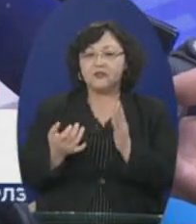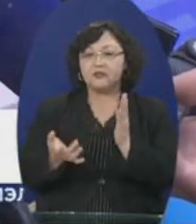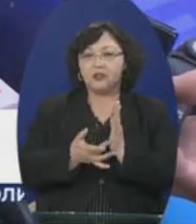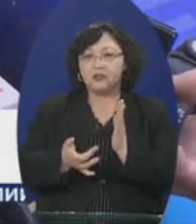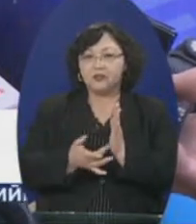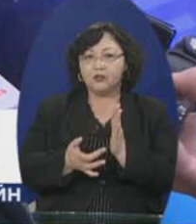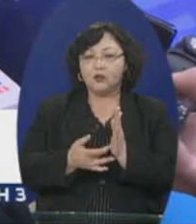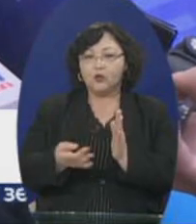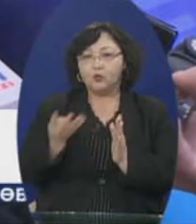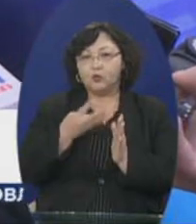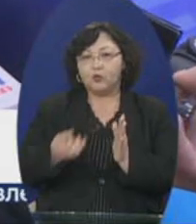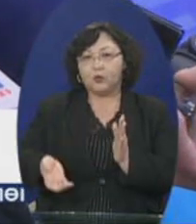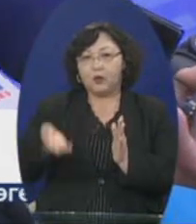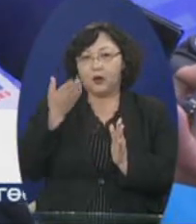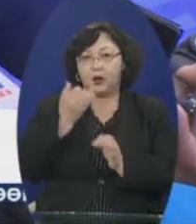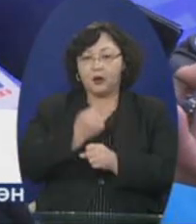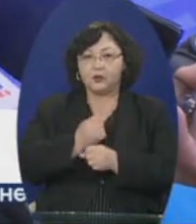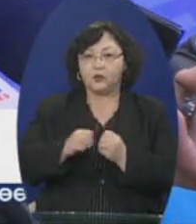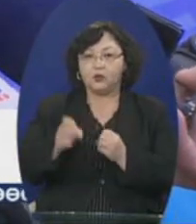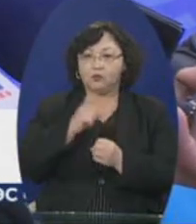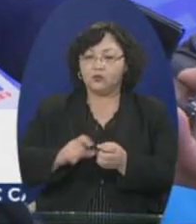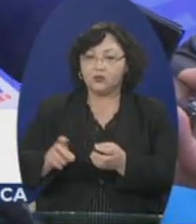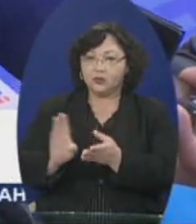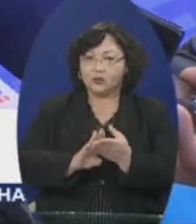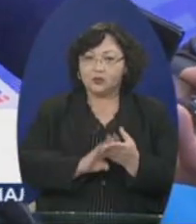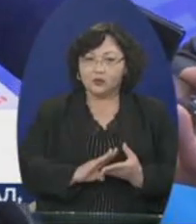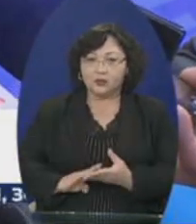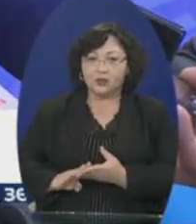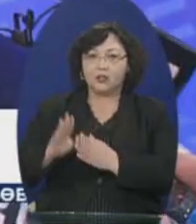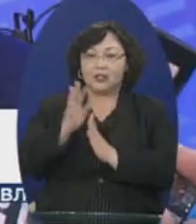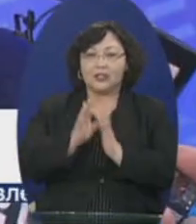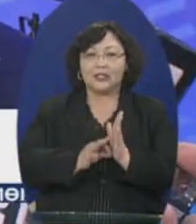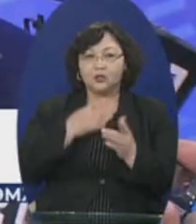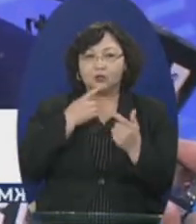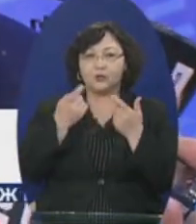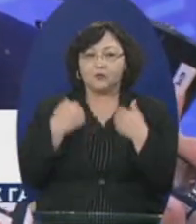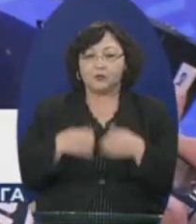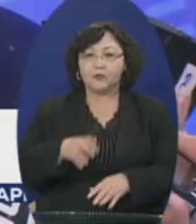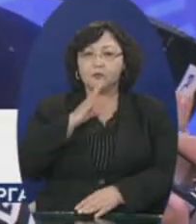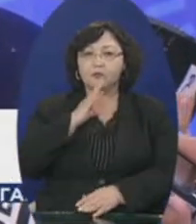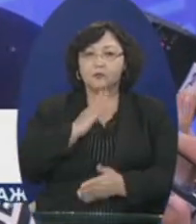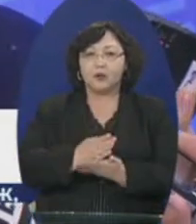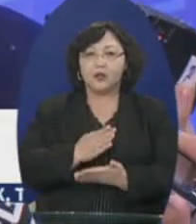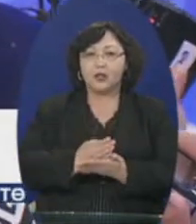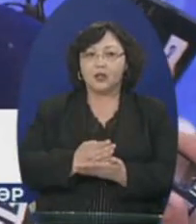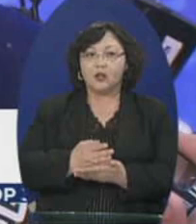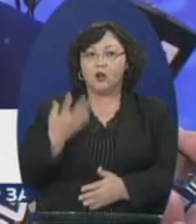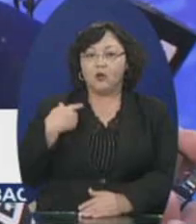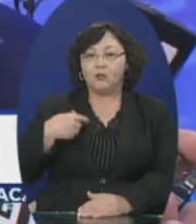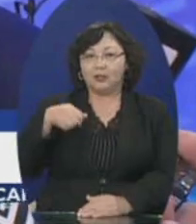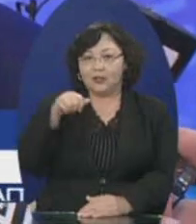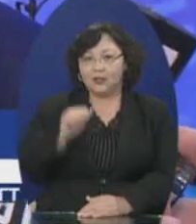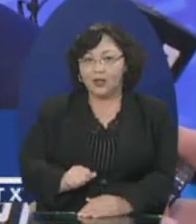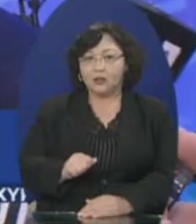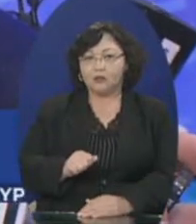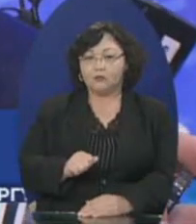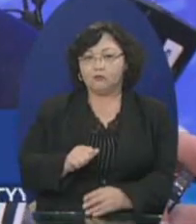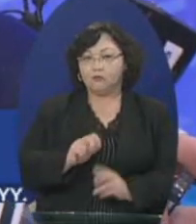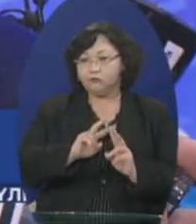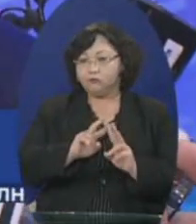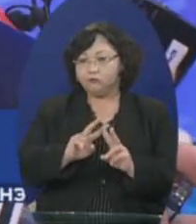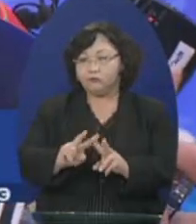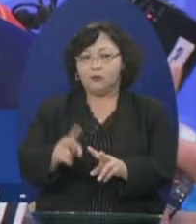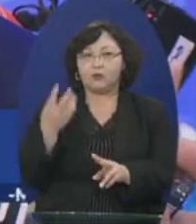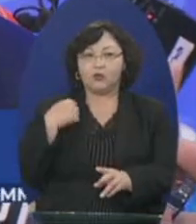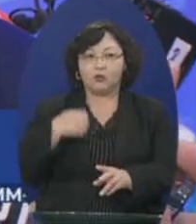400 гаруй ажилчдыг цуглуулад танилцуулж хилцүүлэх гэж байна. Тогтмол нэг цалин урамчил олгодог байсан шүү дээ. Энийг бол бид бол